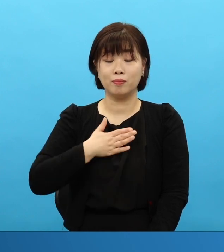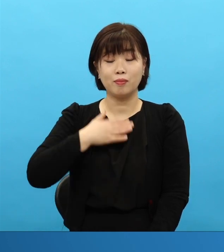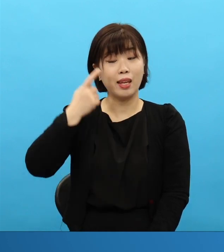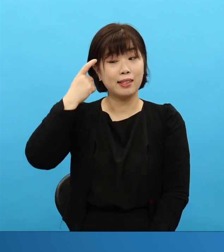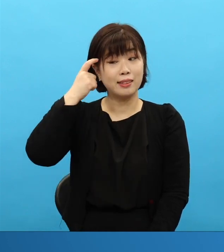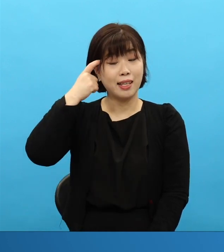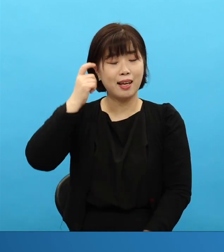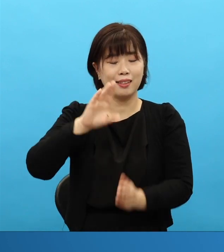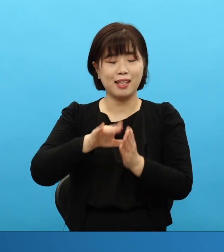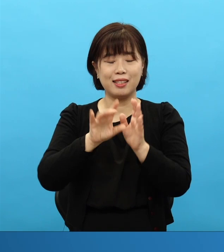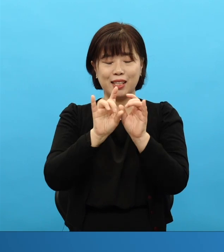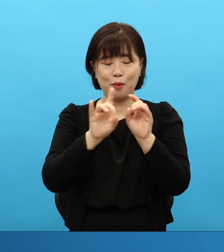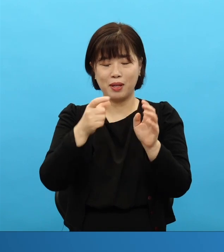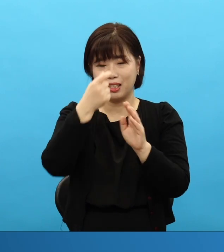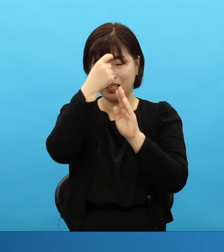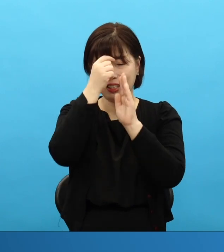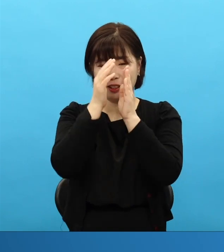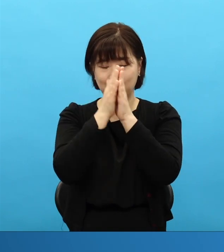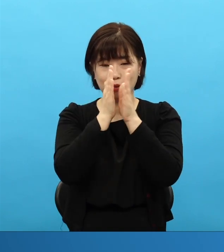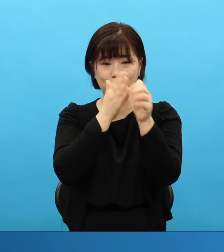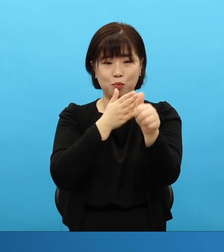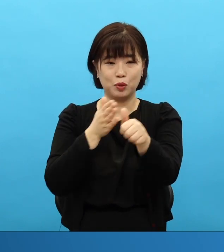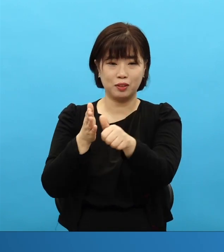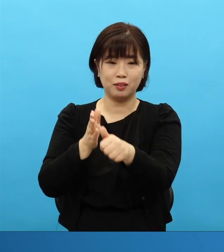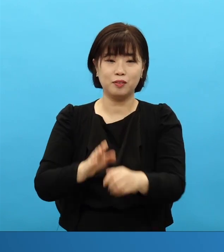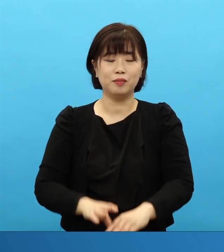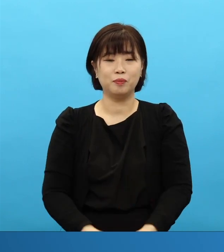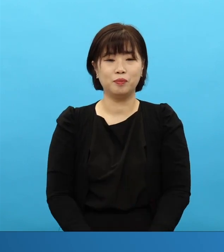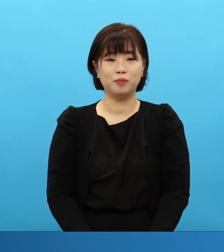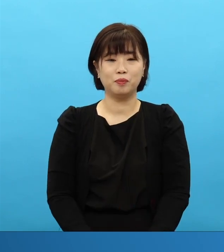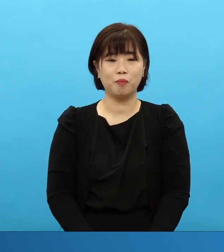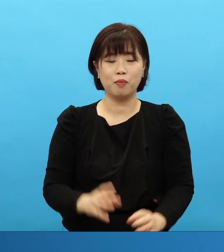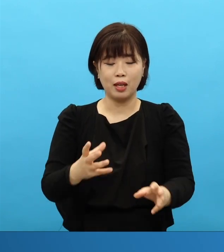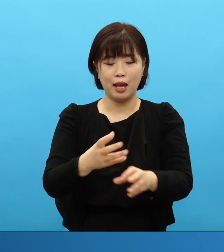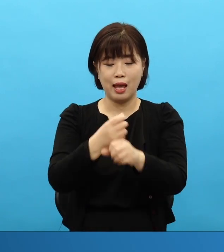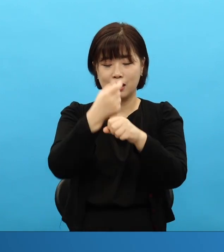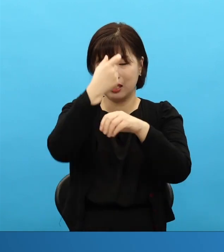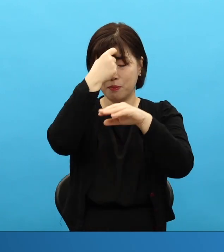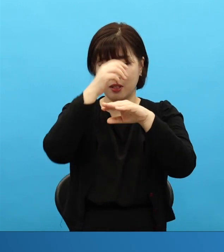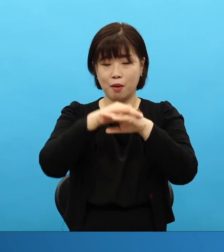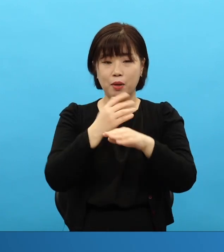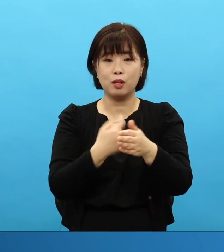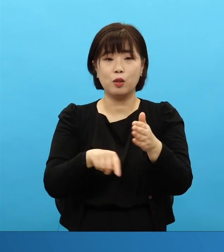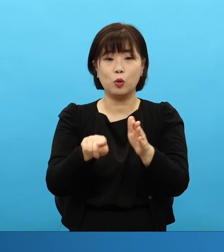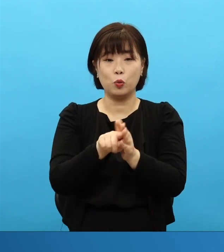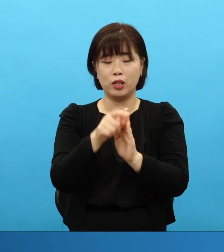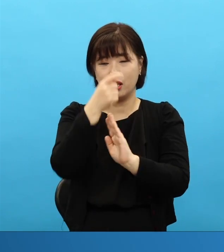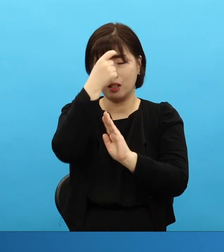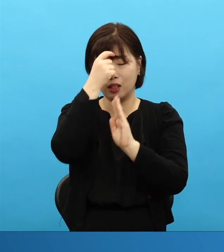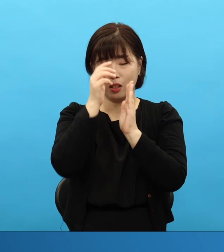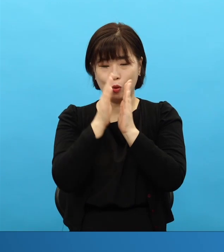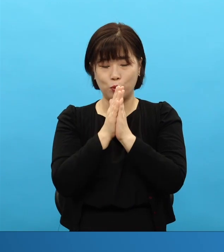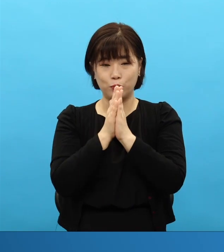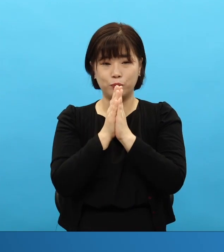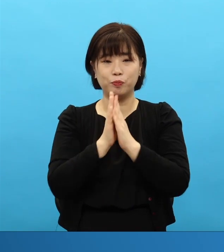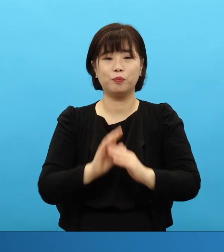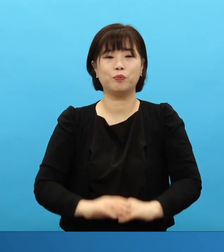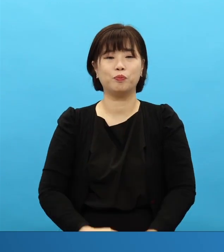기도 부탁드립니다. Please remember me in your prayers. 핵심 예배를 위해 기도하겠습니다. Let us pray for core